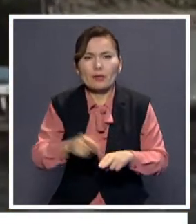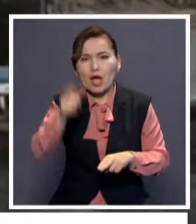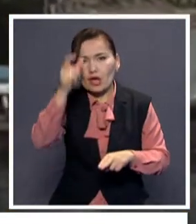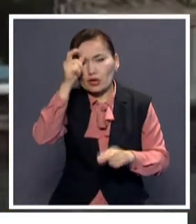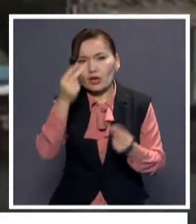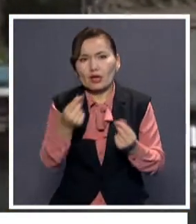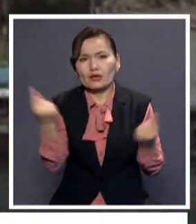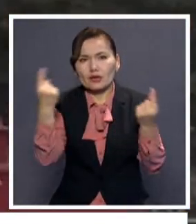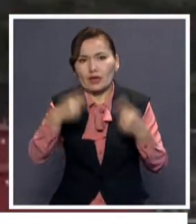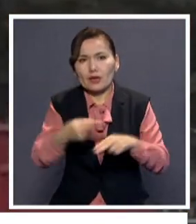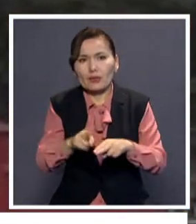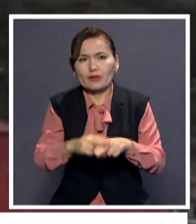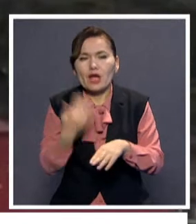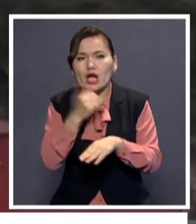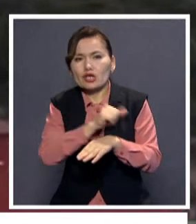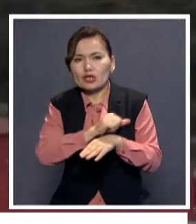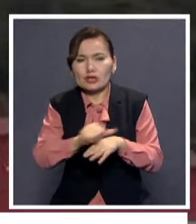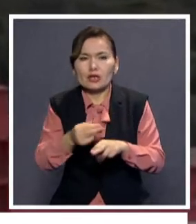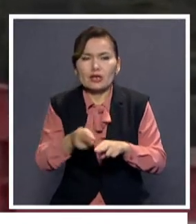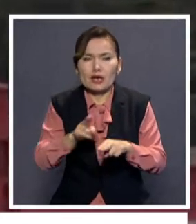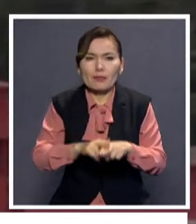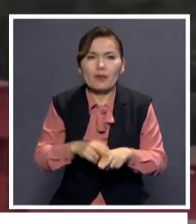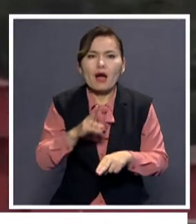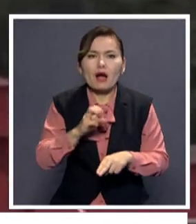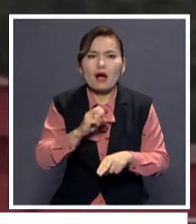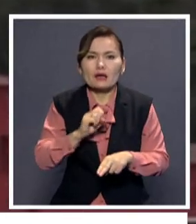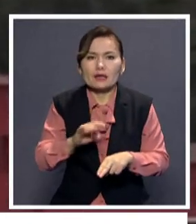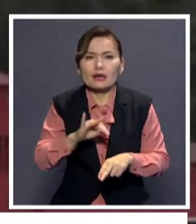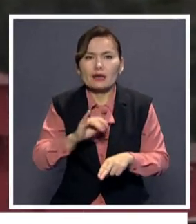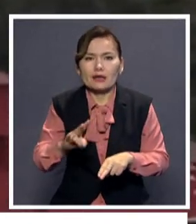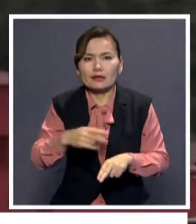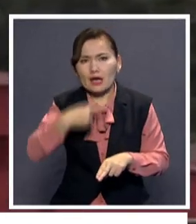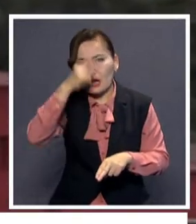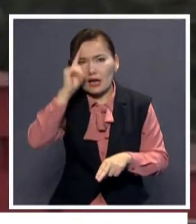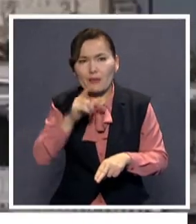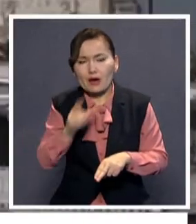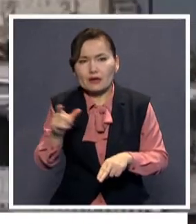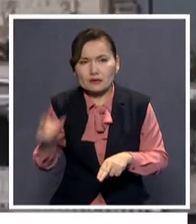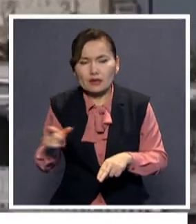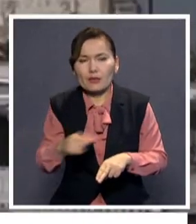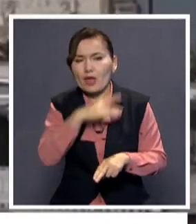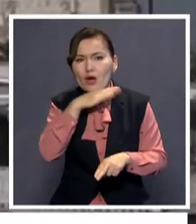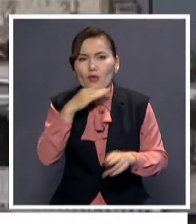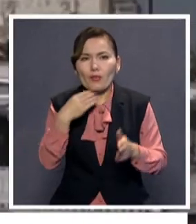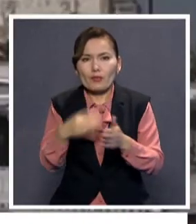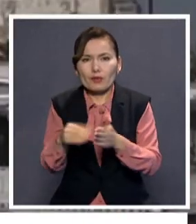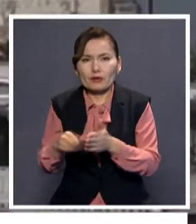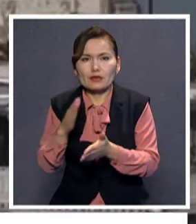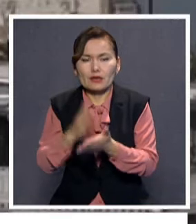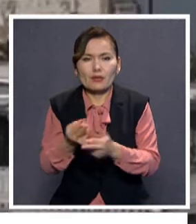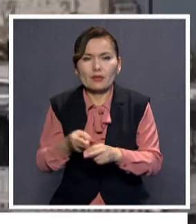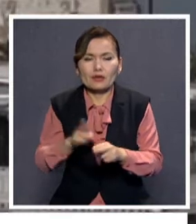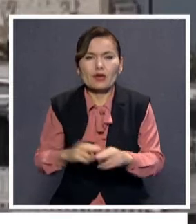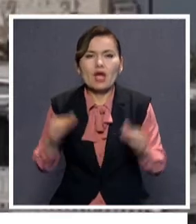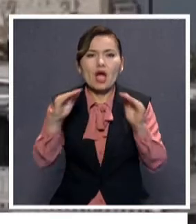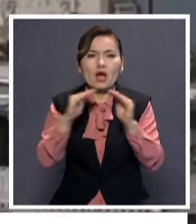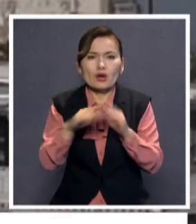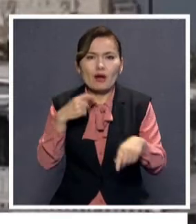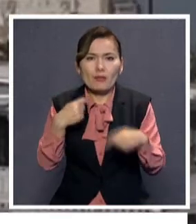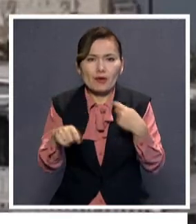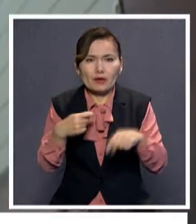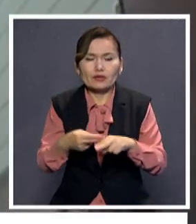бұл виллаларға шетелдіктердің, соның ішінде Катар, Иран, Әзербайжан азаматтары қызығушылық танытып отыр. Жылжымайтын мүлікпен бірге